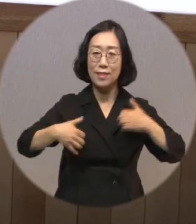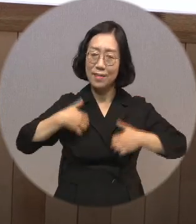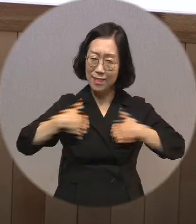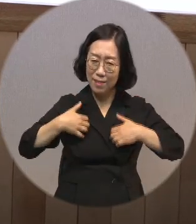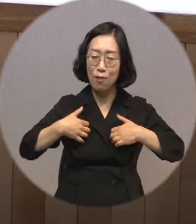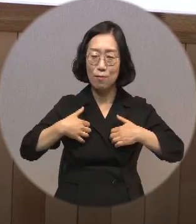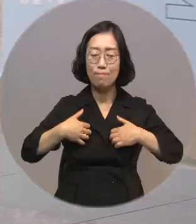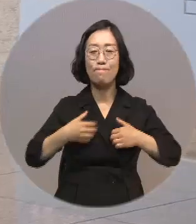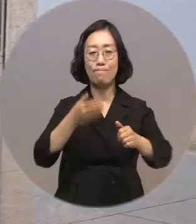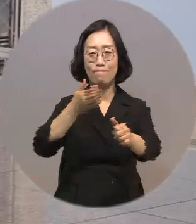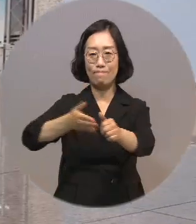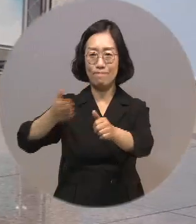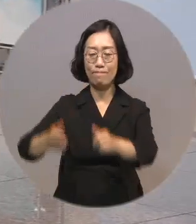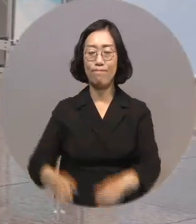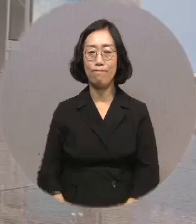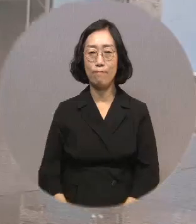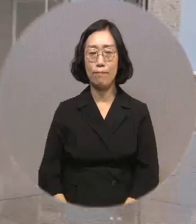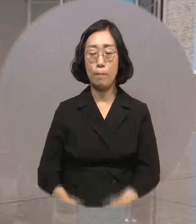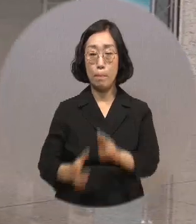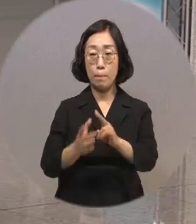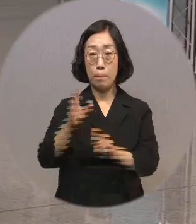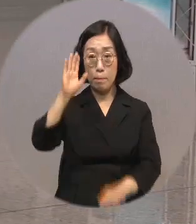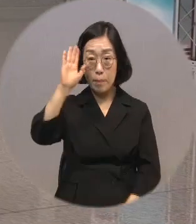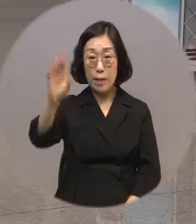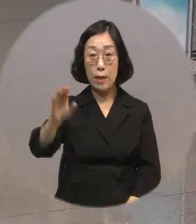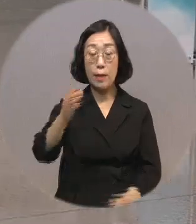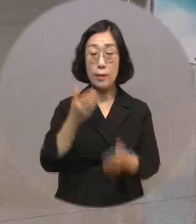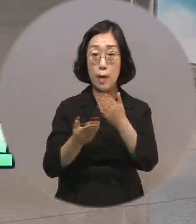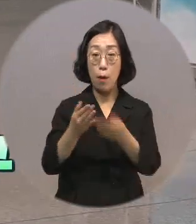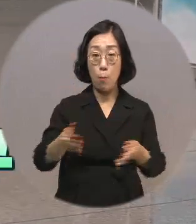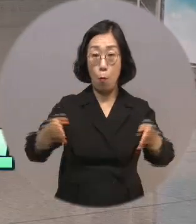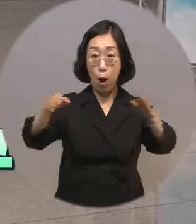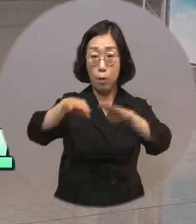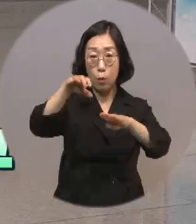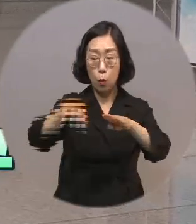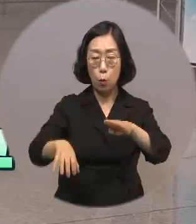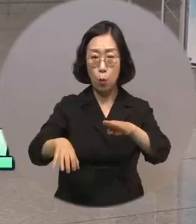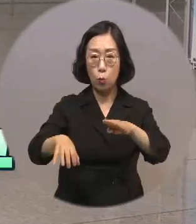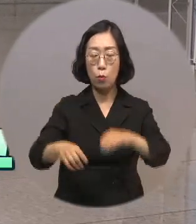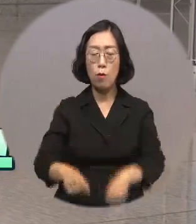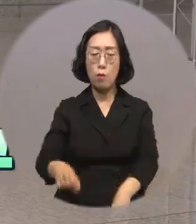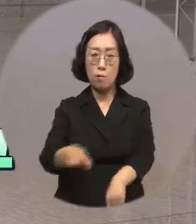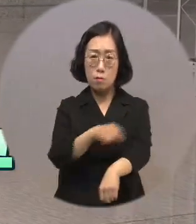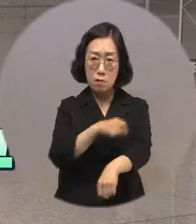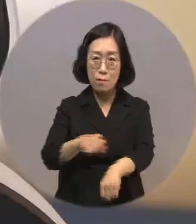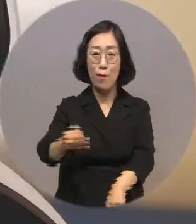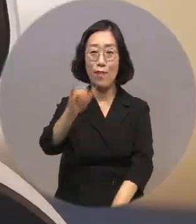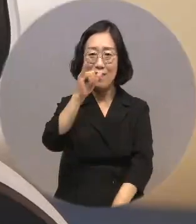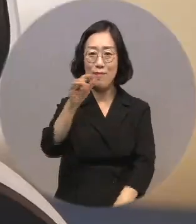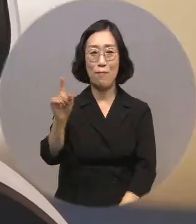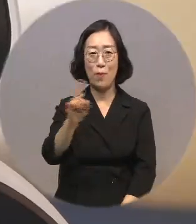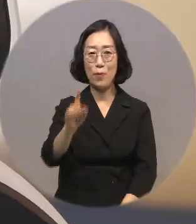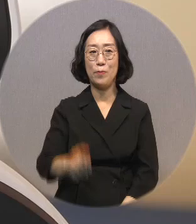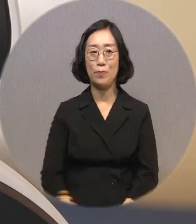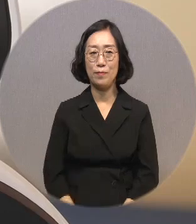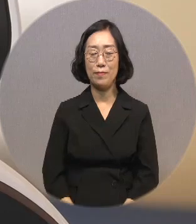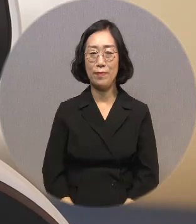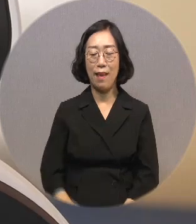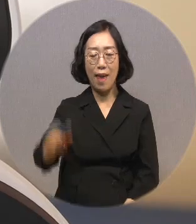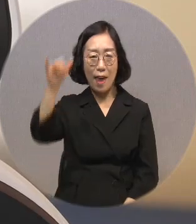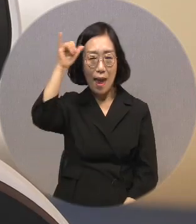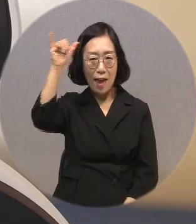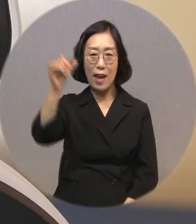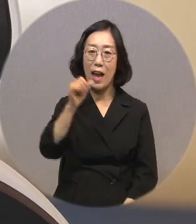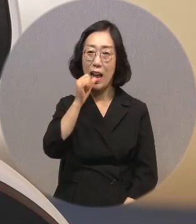가졌으면 좋겠습니다. 통일미래체험관에서는 특별한 친구가 방문객들을 기다리고 있습니다. 바로 AI